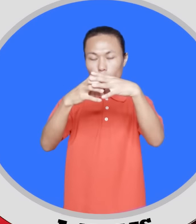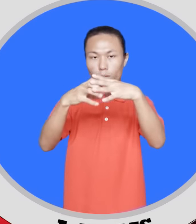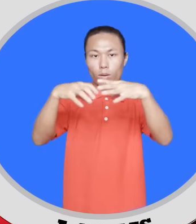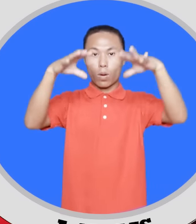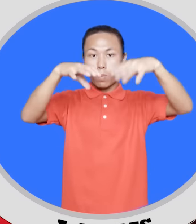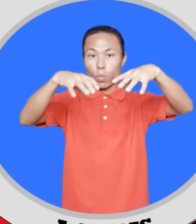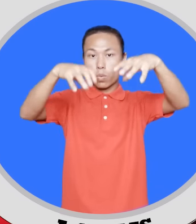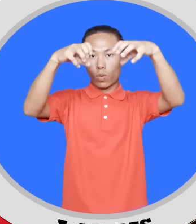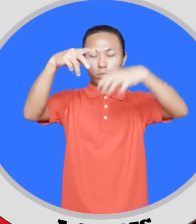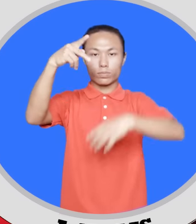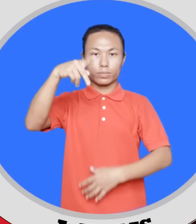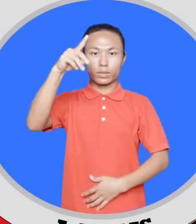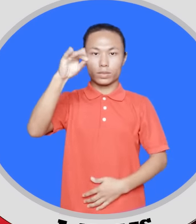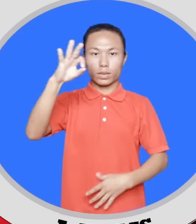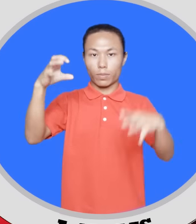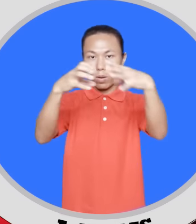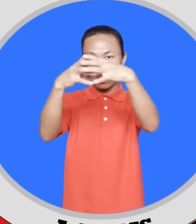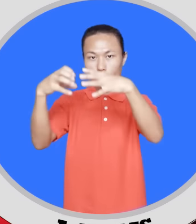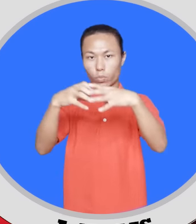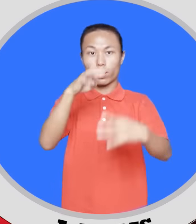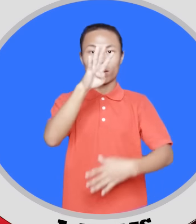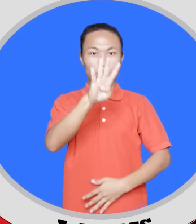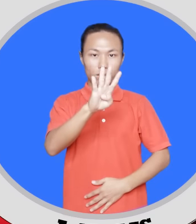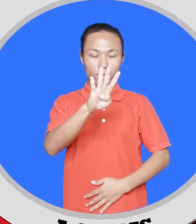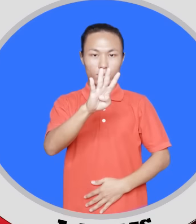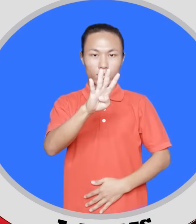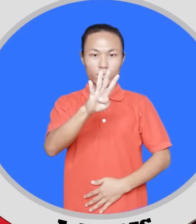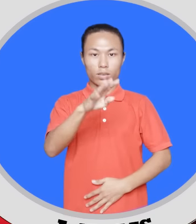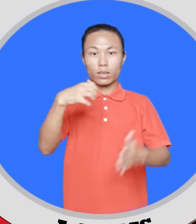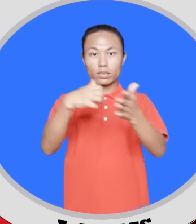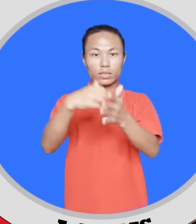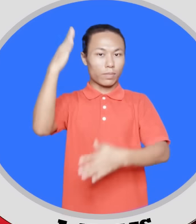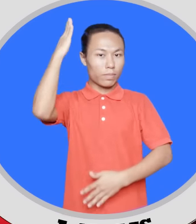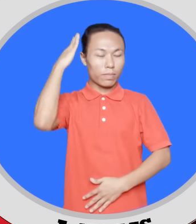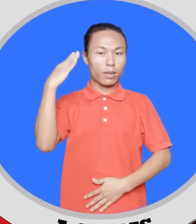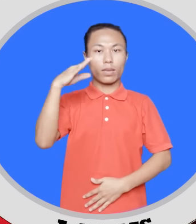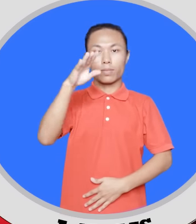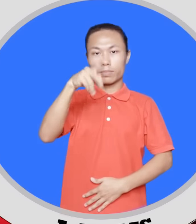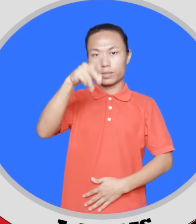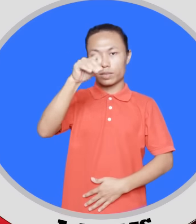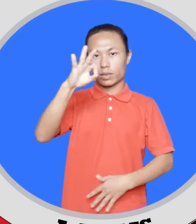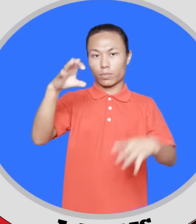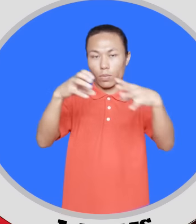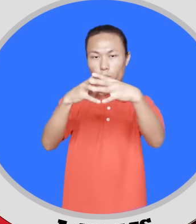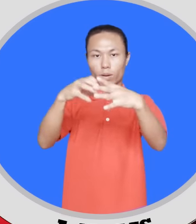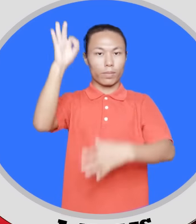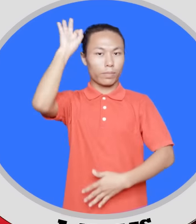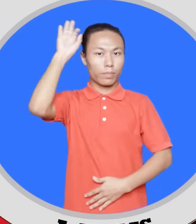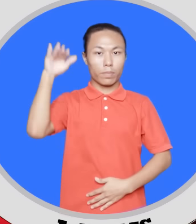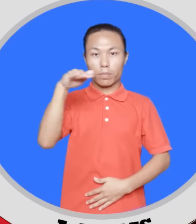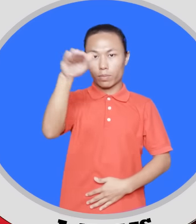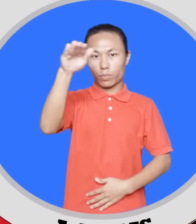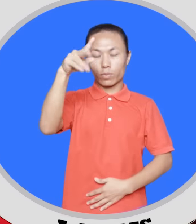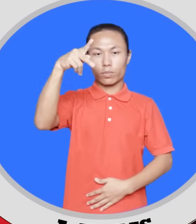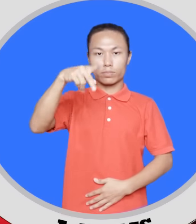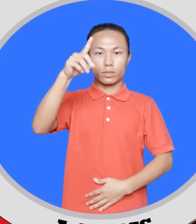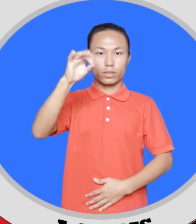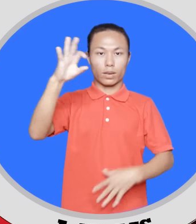111 123 114အမှတ်513တရင်ကြောင်မဲခရိုင်အထူးတိုက်ခိုက်ရေးတပ်ဖွဲ့ပြုံ